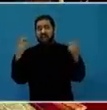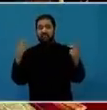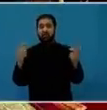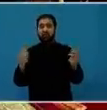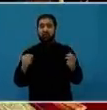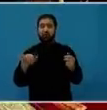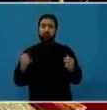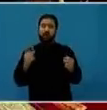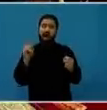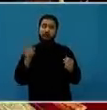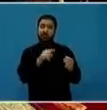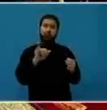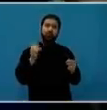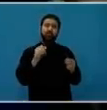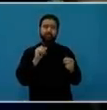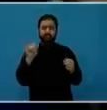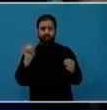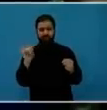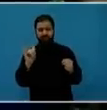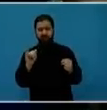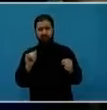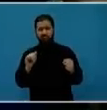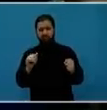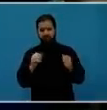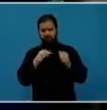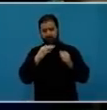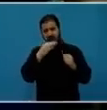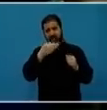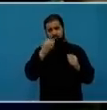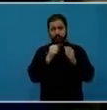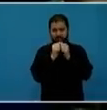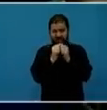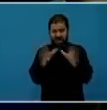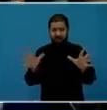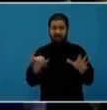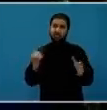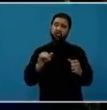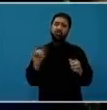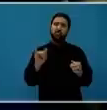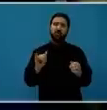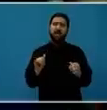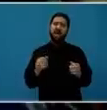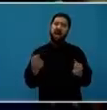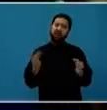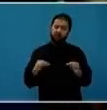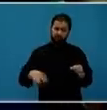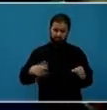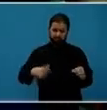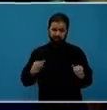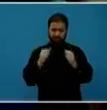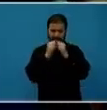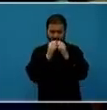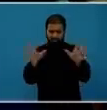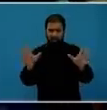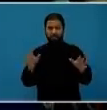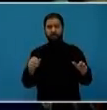și cea care blestemă și cea care este blestemată, sunt datoare. Dacă sunt conștiente că au una că a greșit și cealaltă că a primit, să